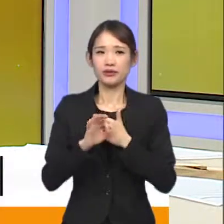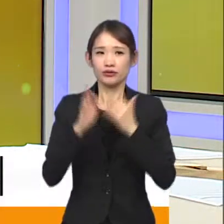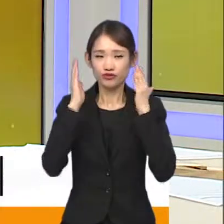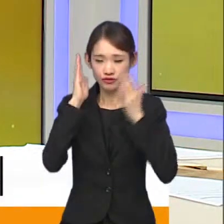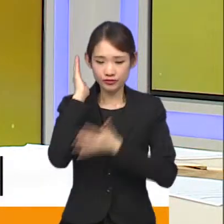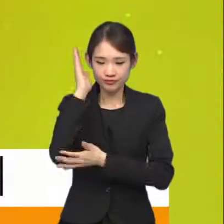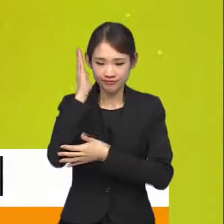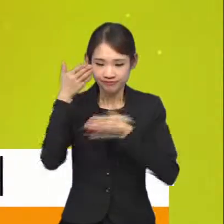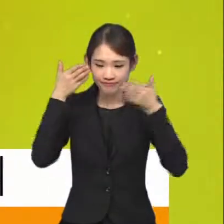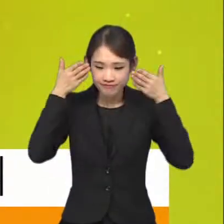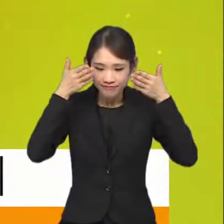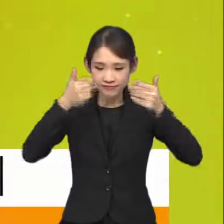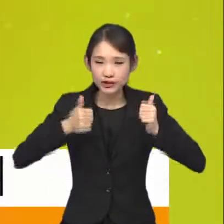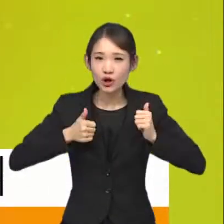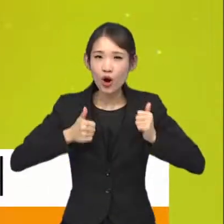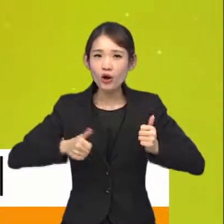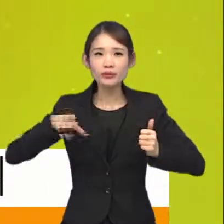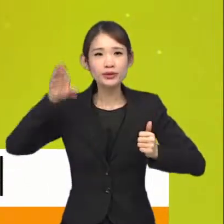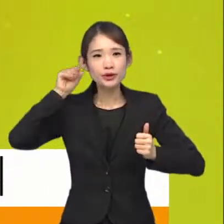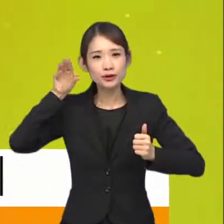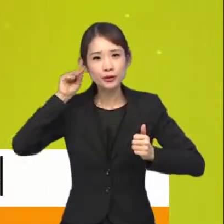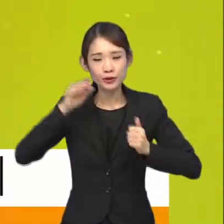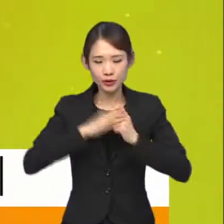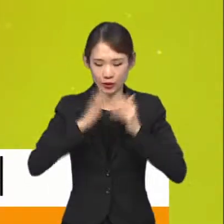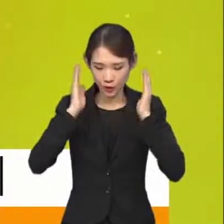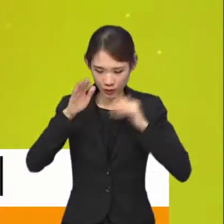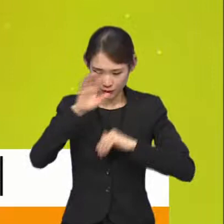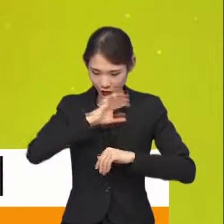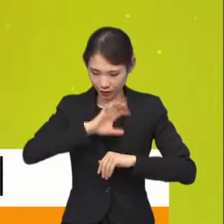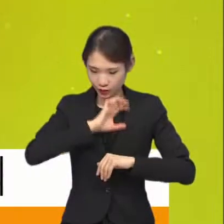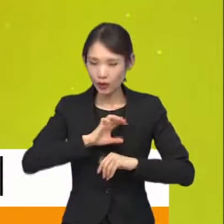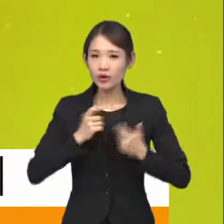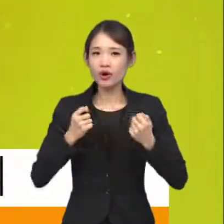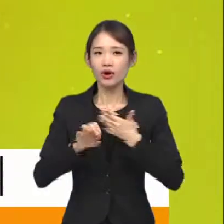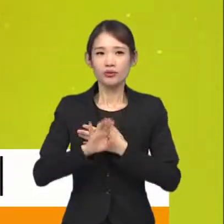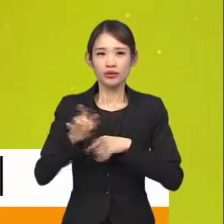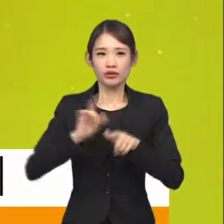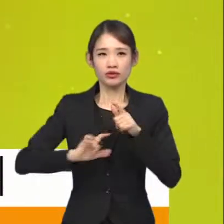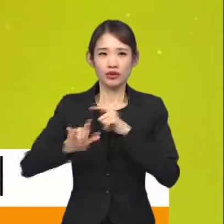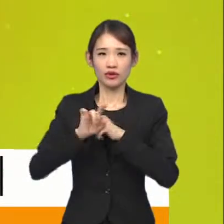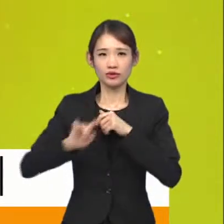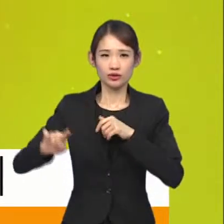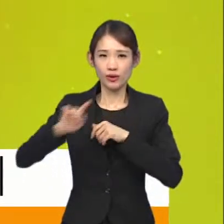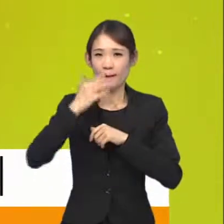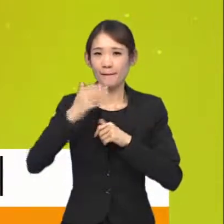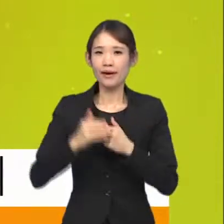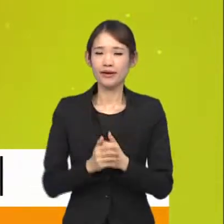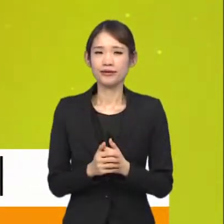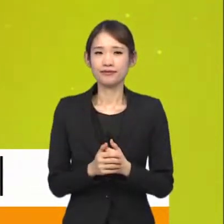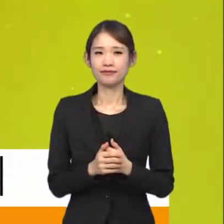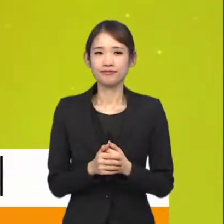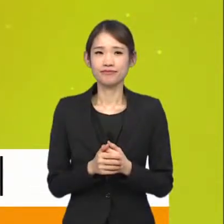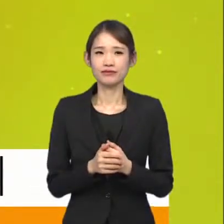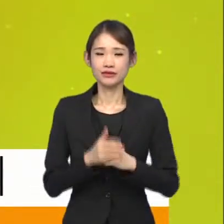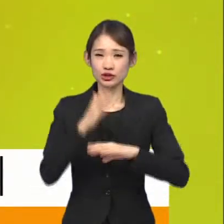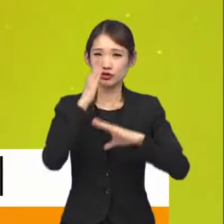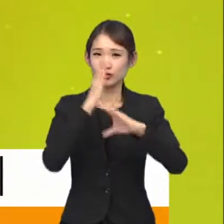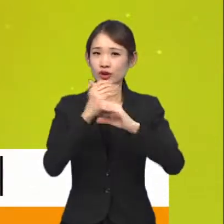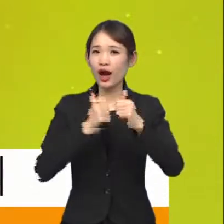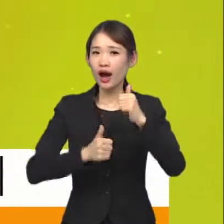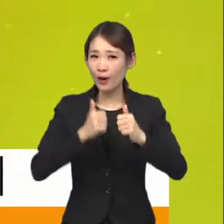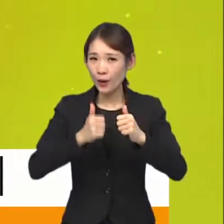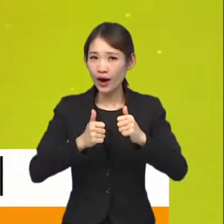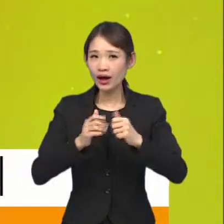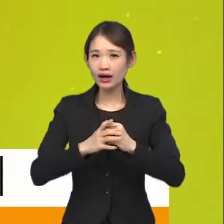열심히 듣고 복습하면서 공부를 좀 하면 다른 친구들보다 조금 더 앞서 나갈 수 있을 거에요 예 그니까 2 중간고사 라는 게